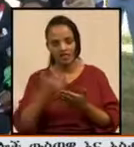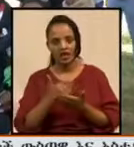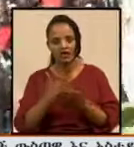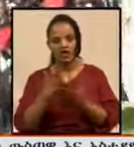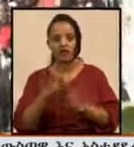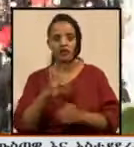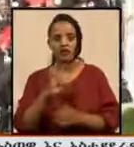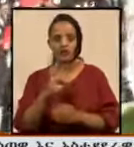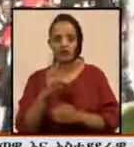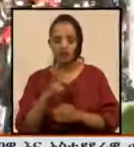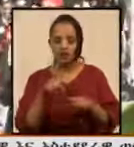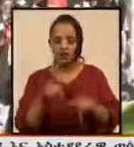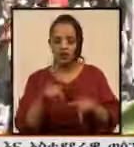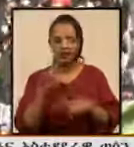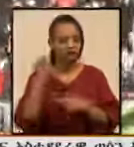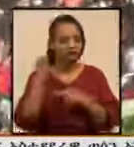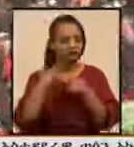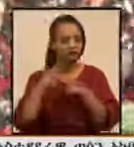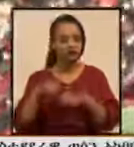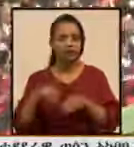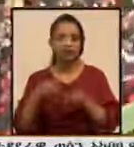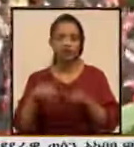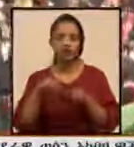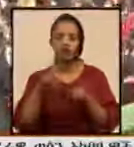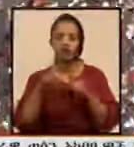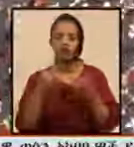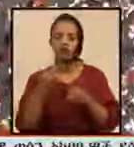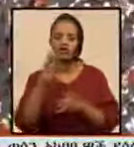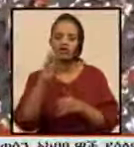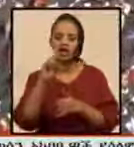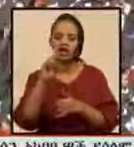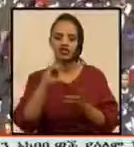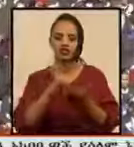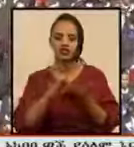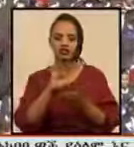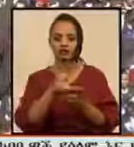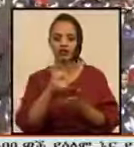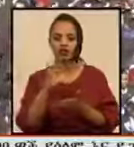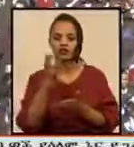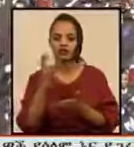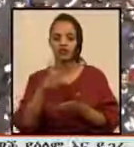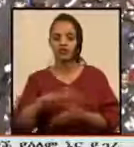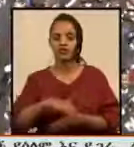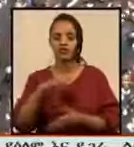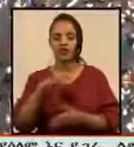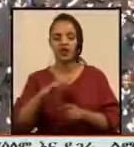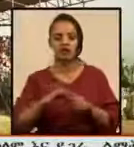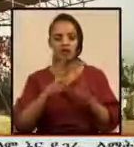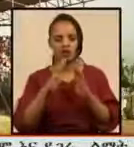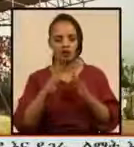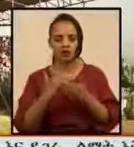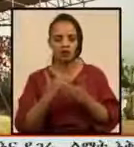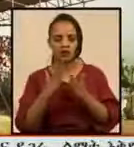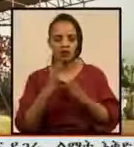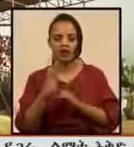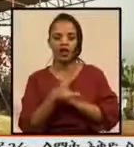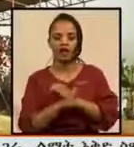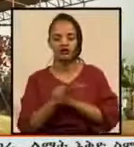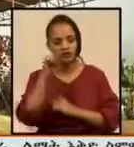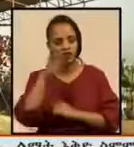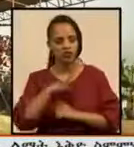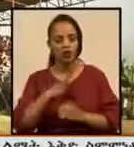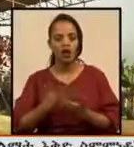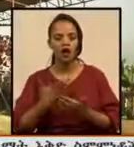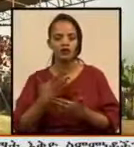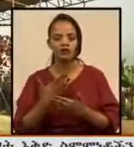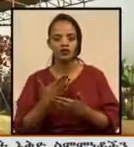የሚገኝ ሲሆን የዛሬዎቹን ተመራቂዎች ጨምሮ እስካሁን 61817 ከፍተኛ ባለሙያዎችን በማፍራት ለሀገሪቱ የሰው ሀብት ልማት